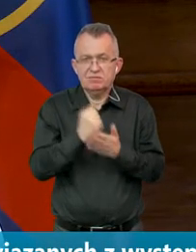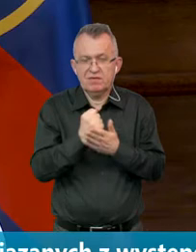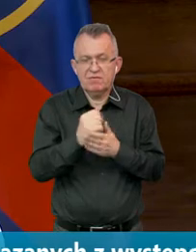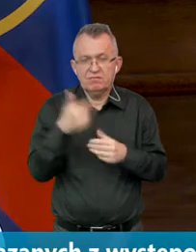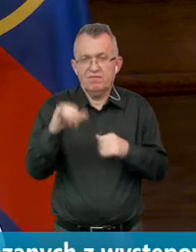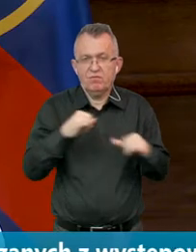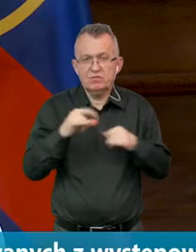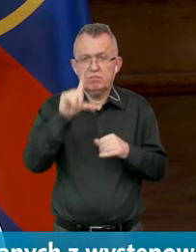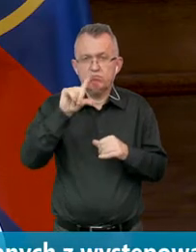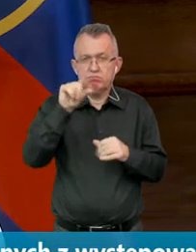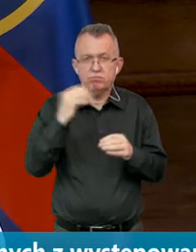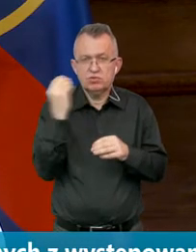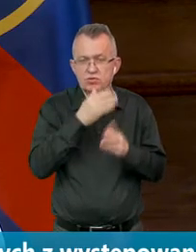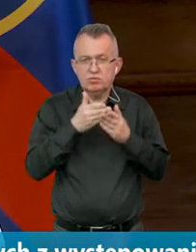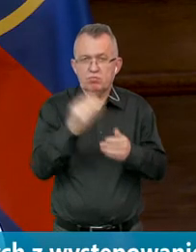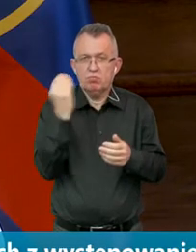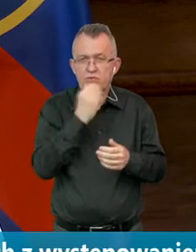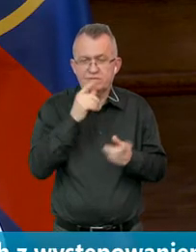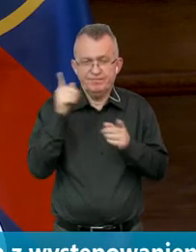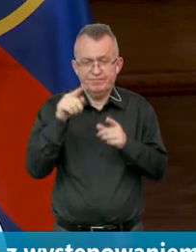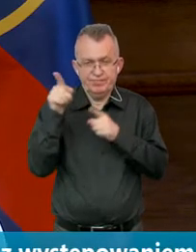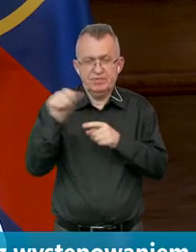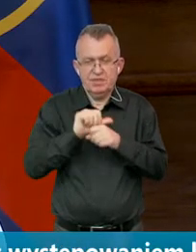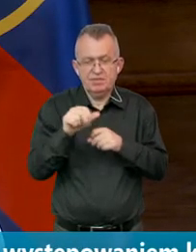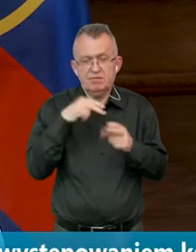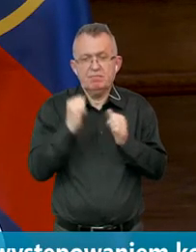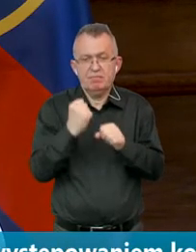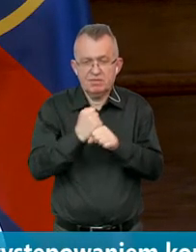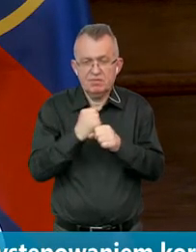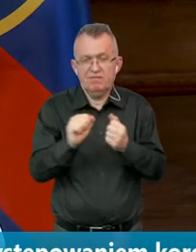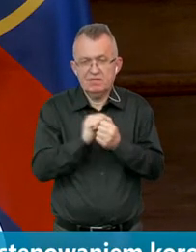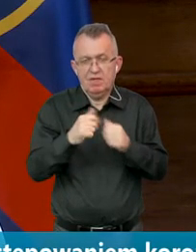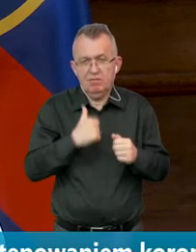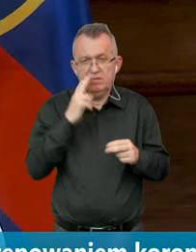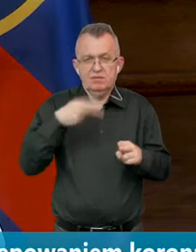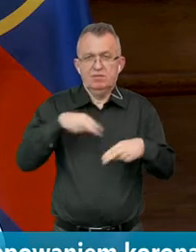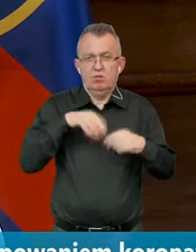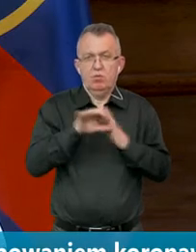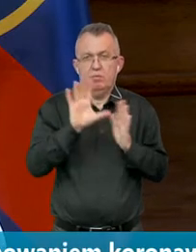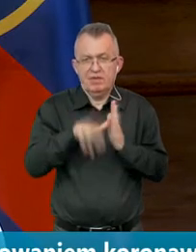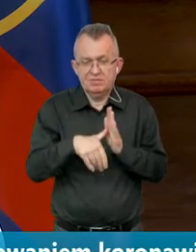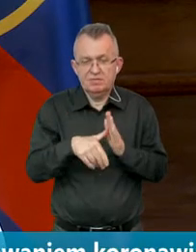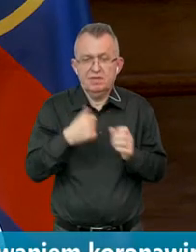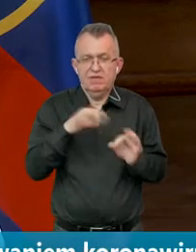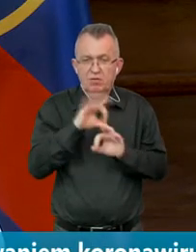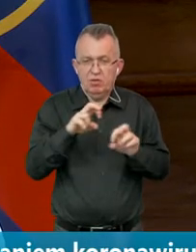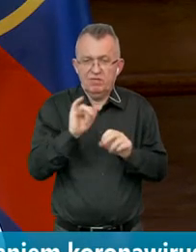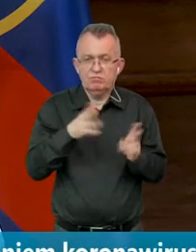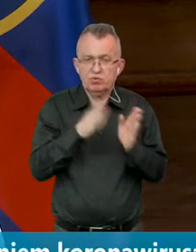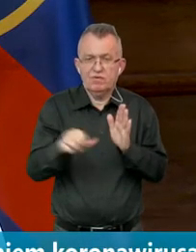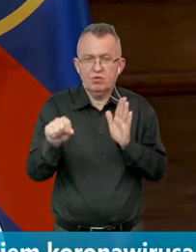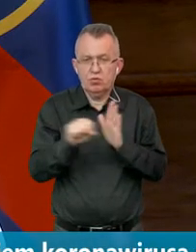podejmują władze PŻM-u. Oczywiście pracujemy nad tym, żeby te nabrzeża wróciły do miasta, abyśmy mogli je wyremontować i przygotować